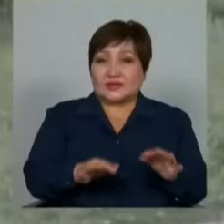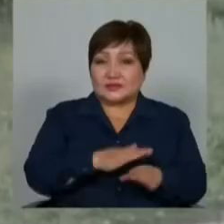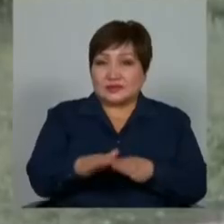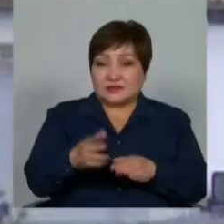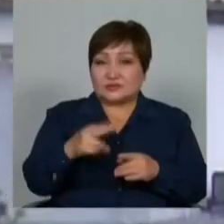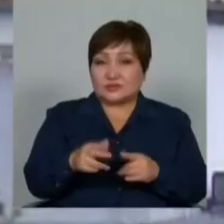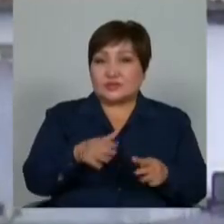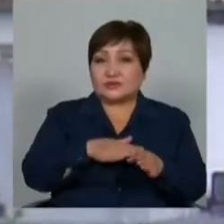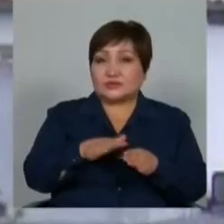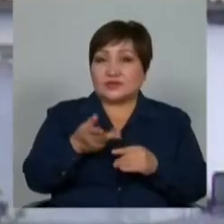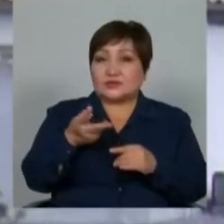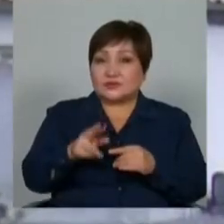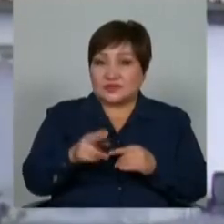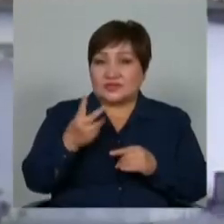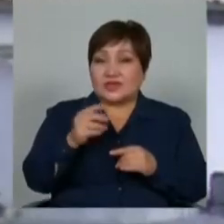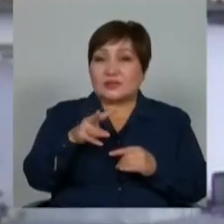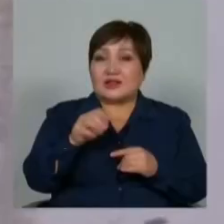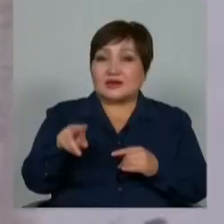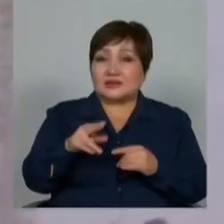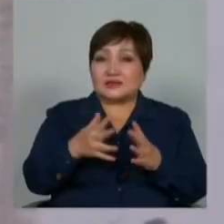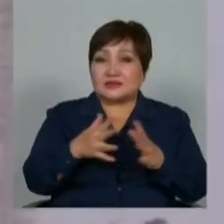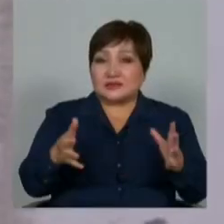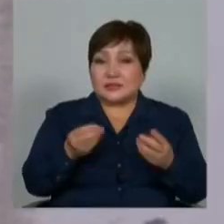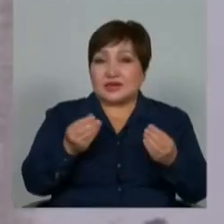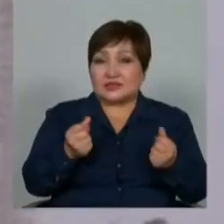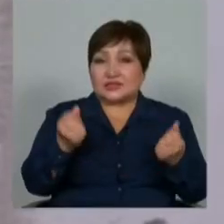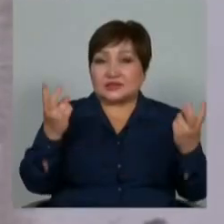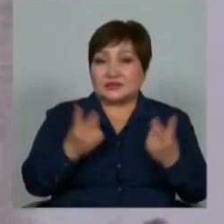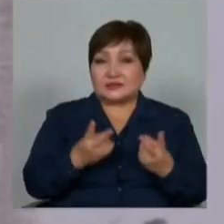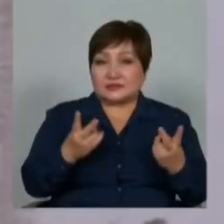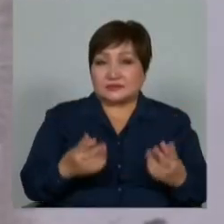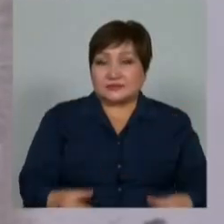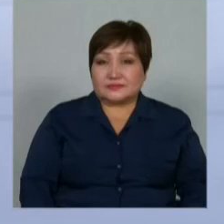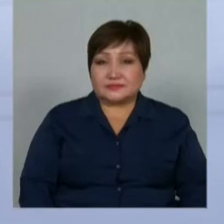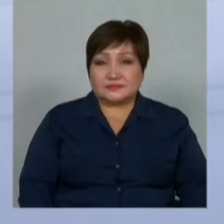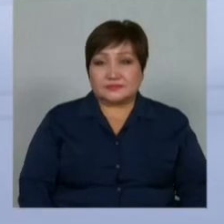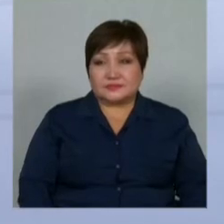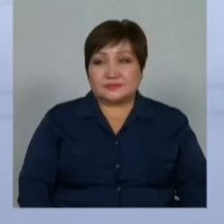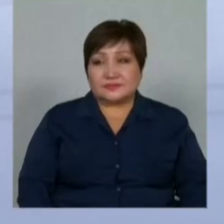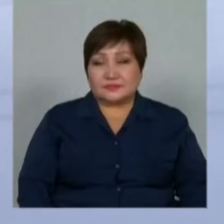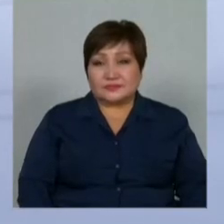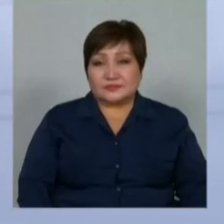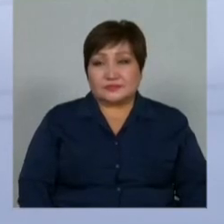үшін 2 миллиардтан астам қаражат керек. Динара Жарқынбек, Данияр Омар, Ринат Өтеев, Алматы телеарнасы, Ақмола облысы.